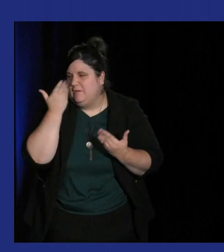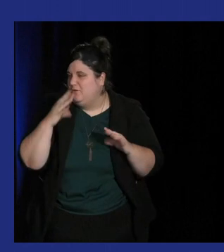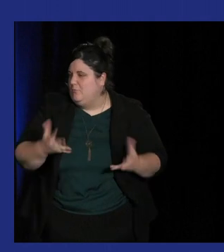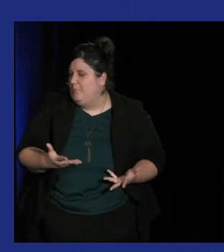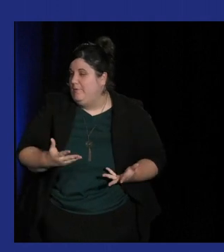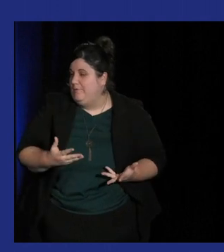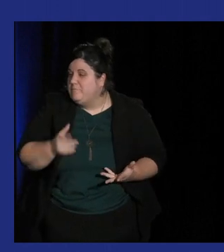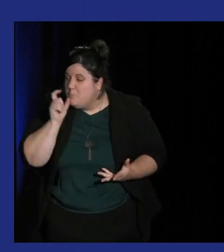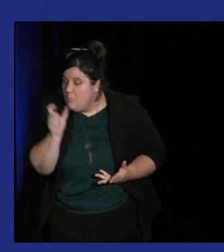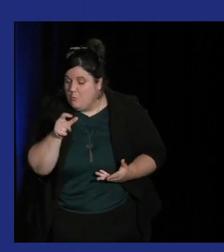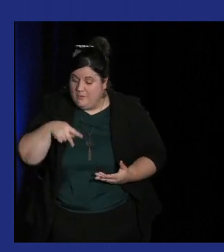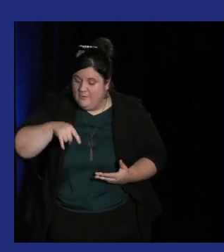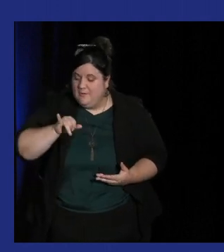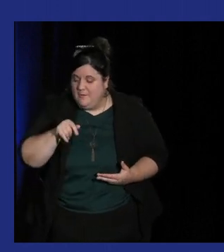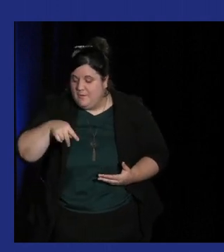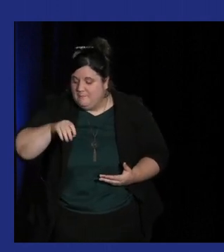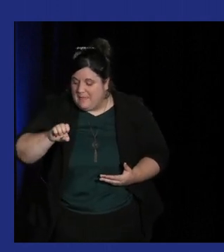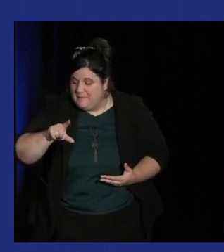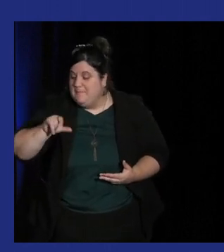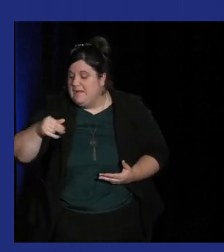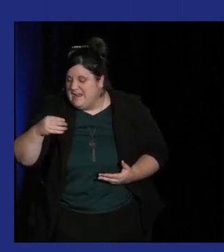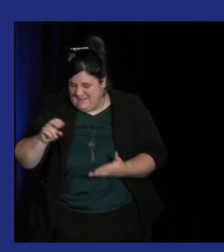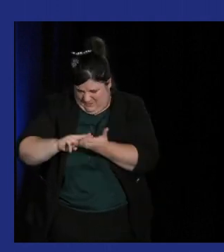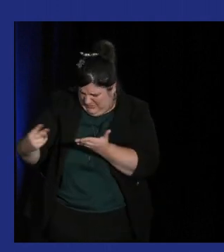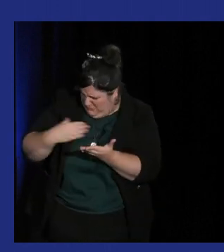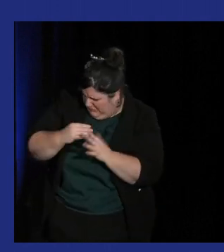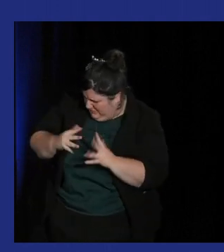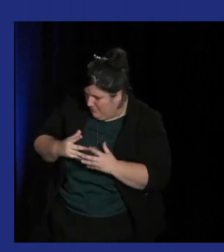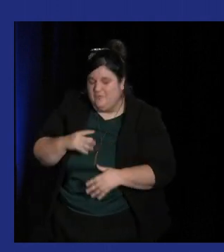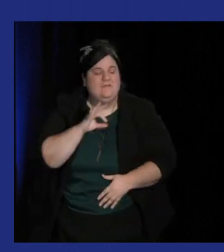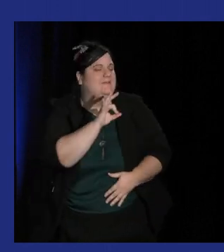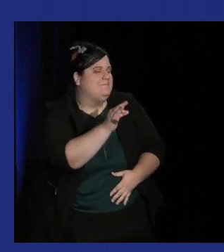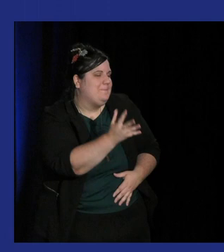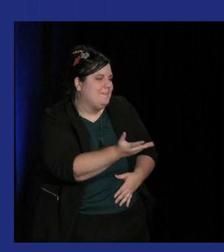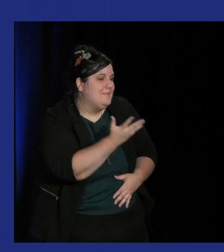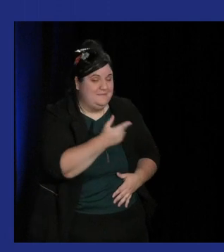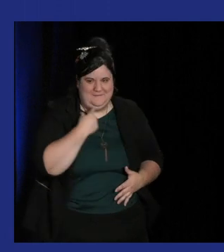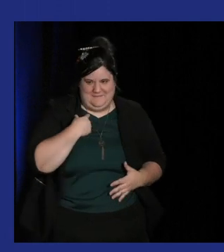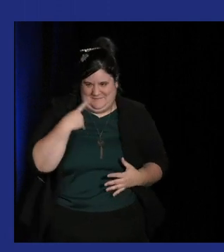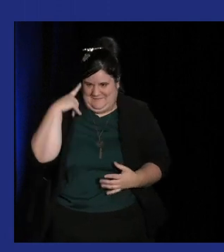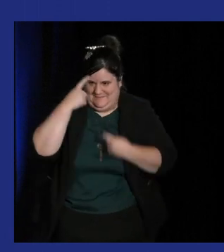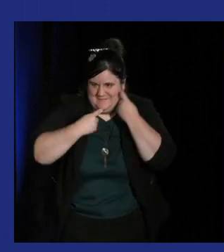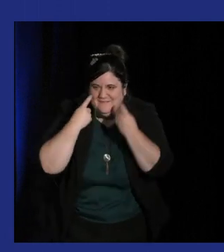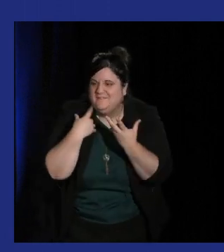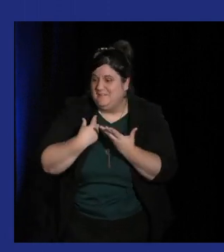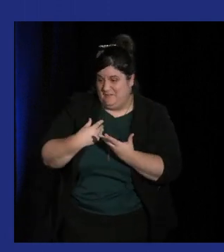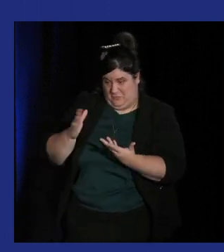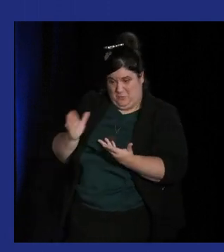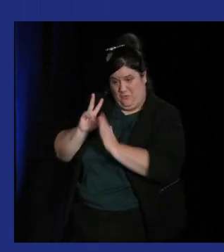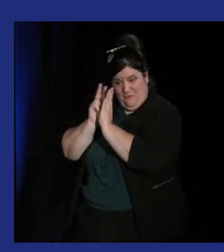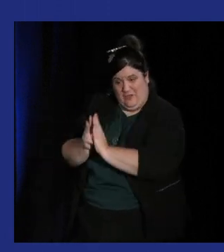traduire chercher le but aussi d'ici c'est de chercher des mots qui sont compréhensibles partout tout le monde et des fois c'est